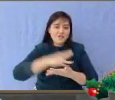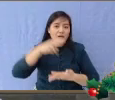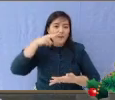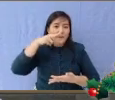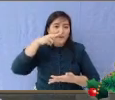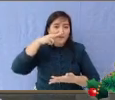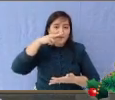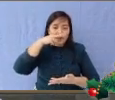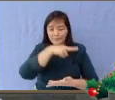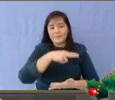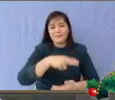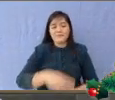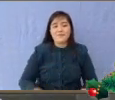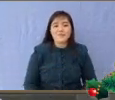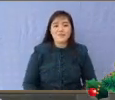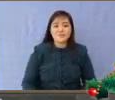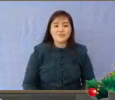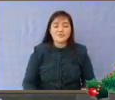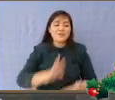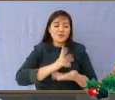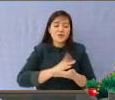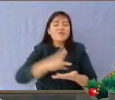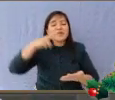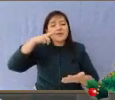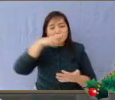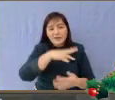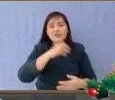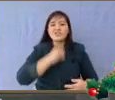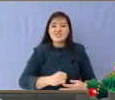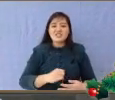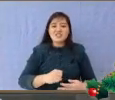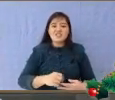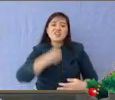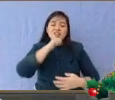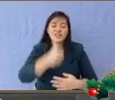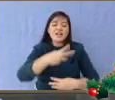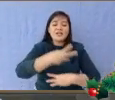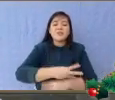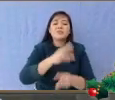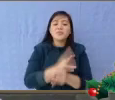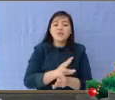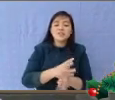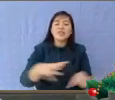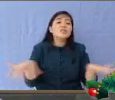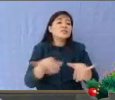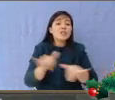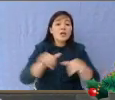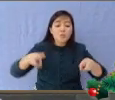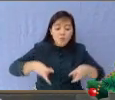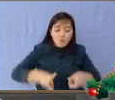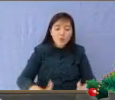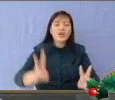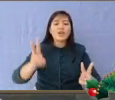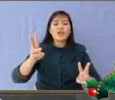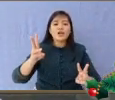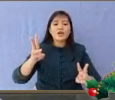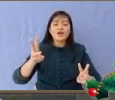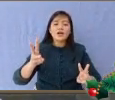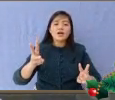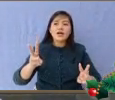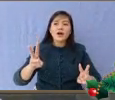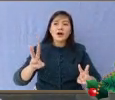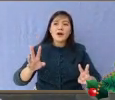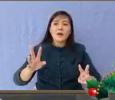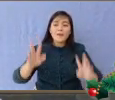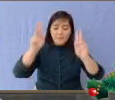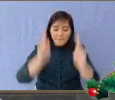tao. Na very special. Lang sabi ng Biblia, God formed man out of the dust